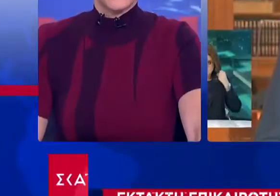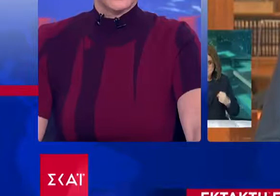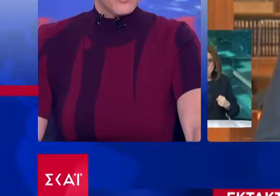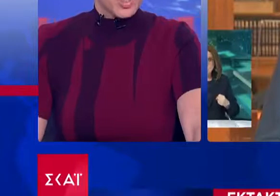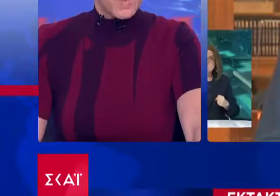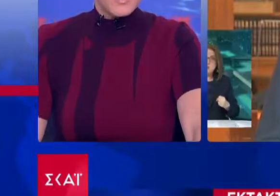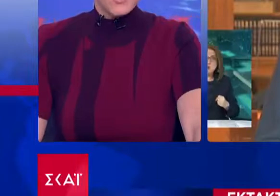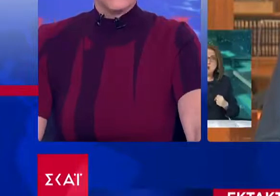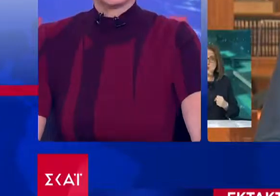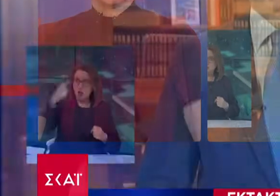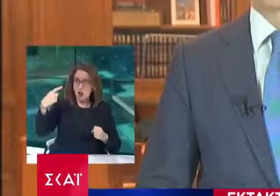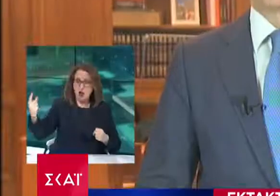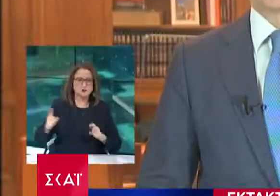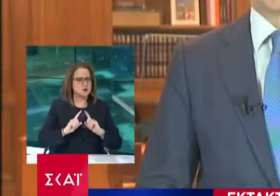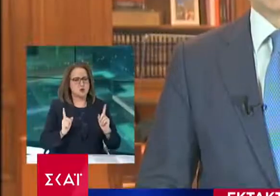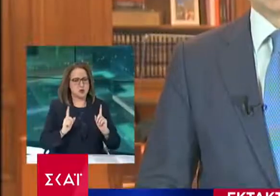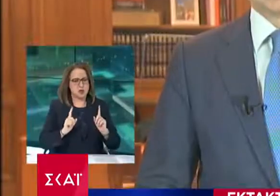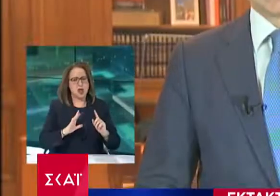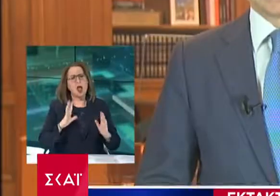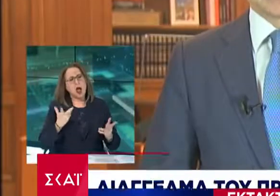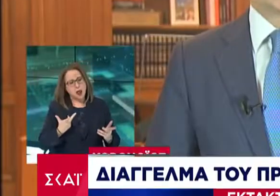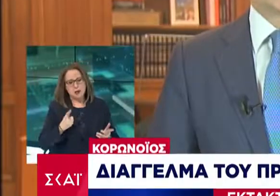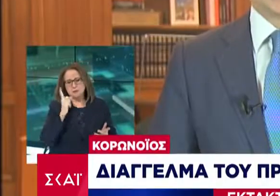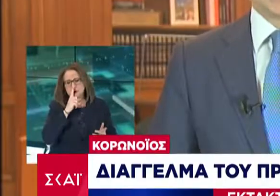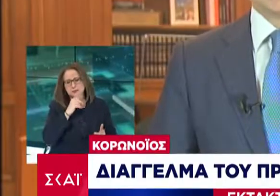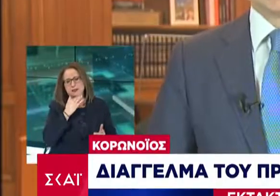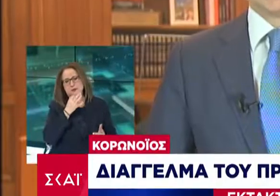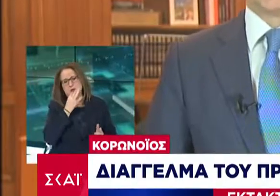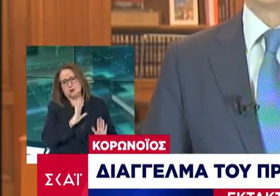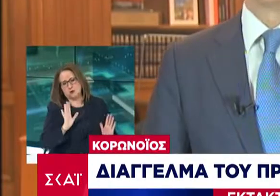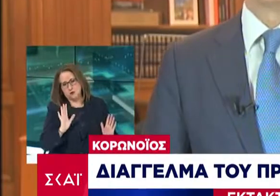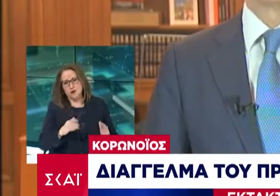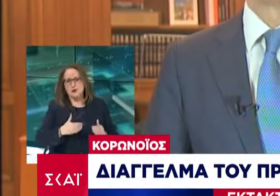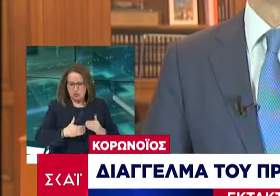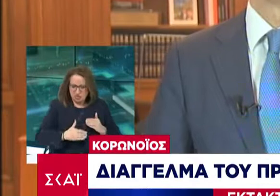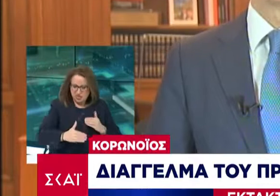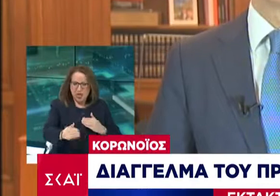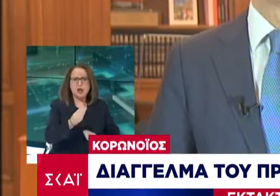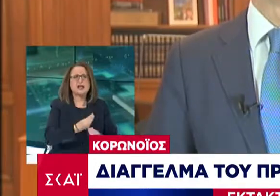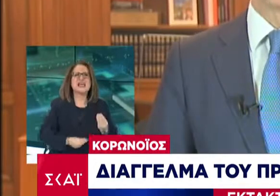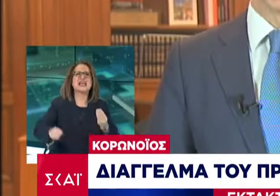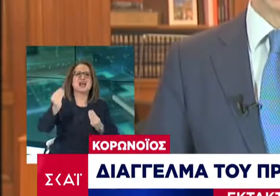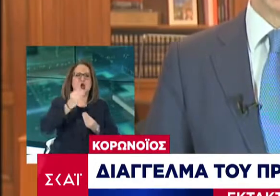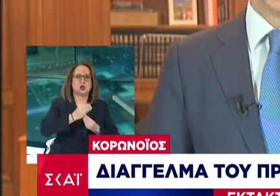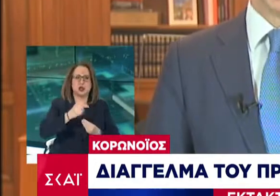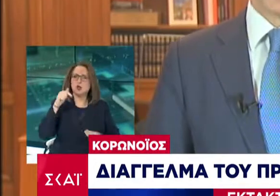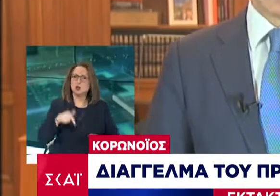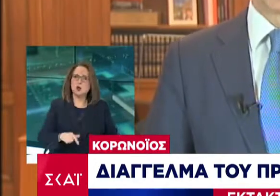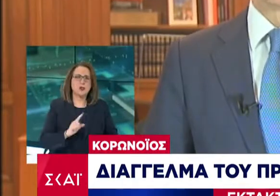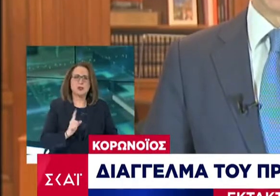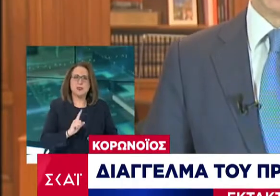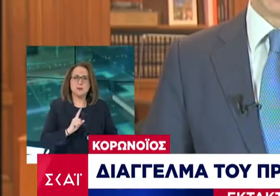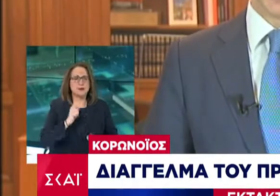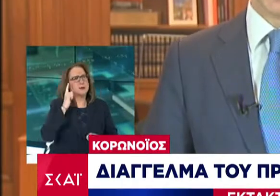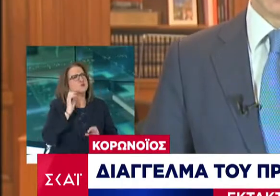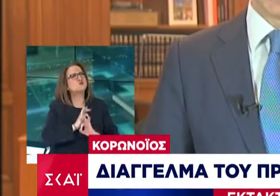Διακόπτουμε, κυρίες και κύριοι, το πρόγραμμά μας για να ακούσουμε το διάγγελμα του Πρωθυπουργού για τον κορονοϊό, σύνδεση με το Μέγαρο Μαξίμου. Οποιοσδήποτε εφησυχασμός είναι ανεπίτρεπτος. Γι'